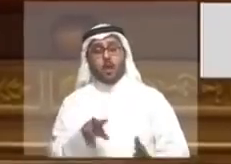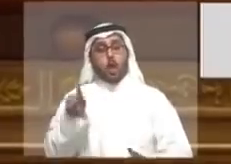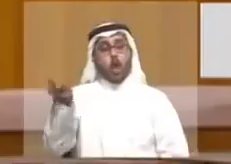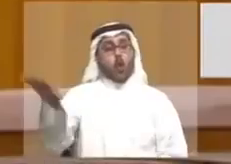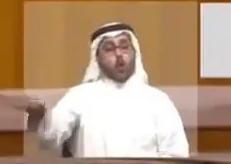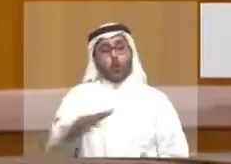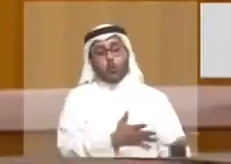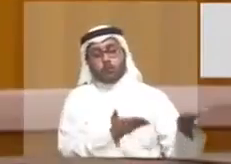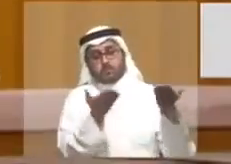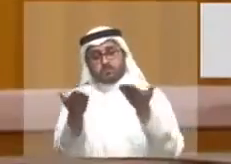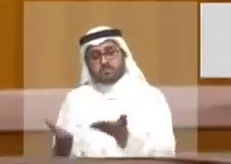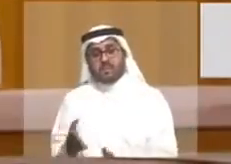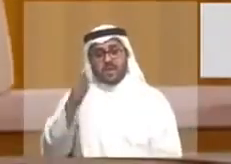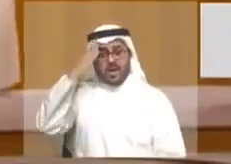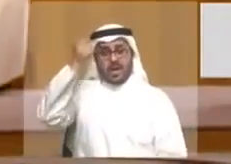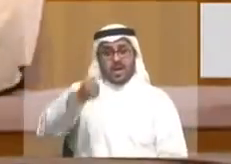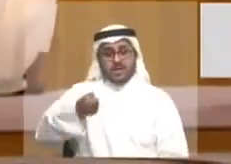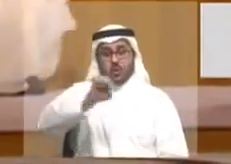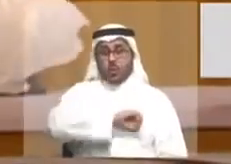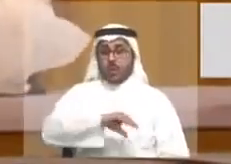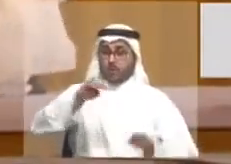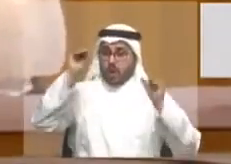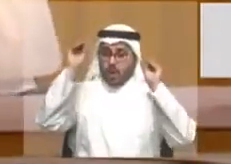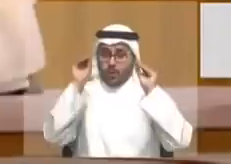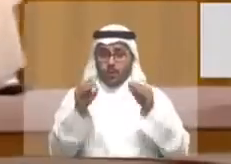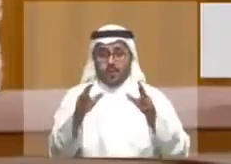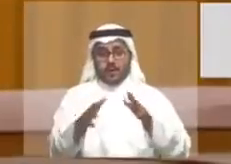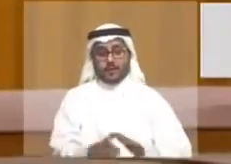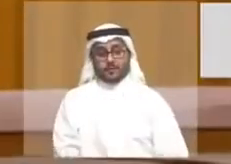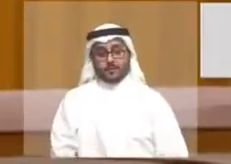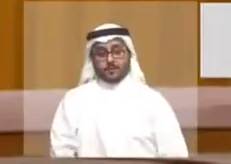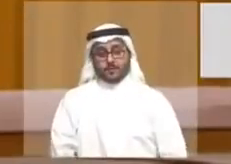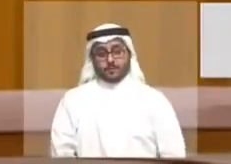الحضور، السلام عليكم ورحمة الله وبركاته.